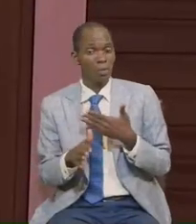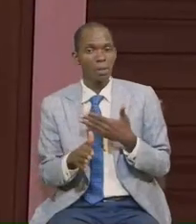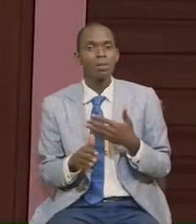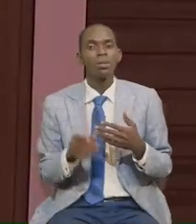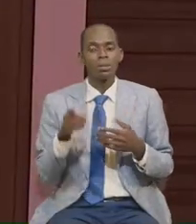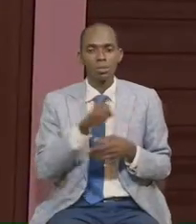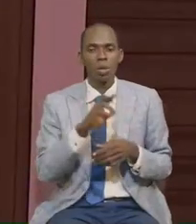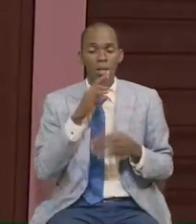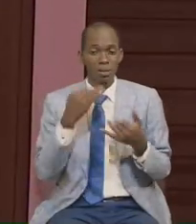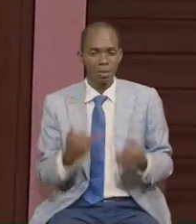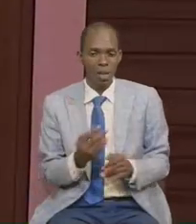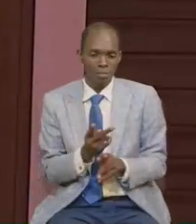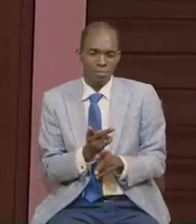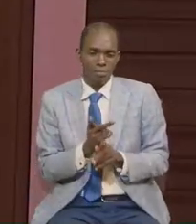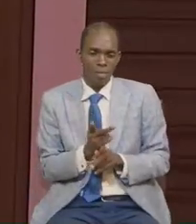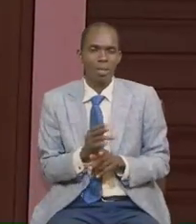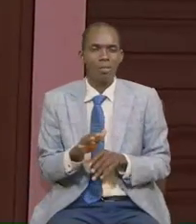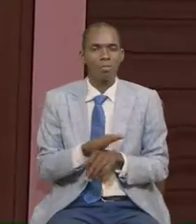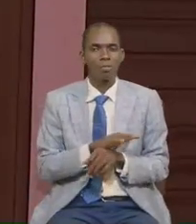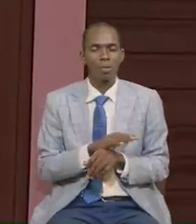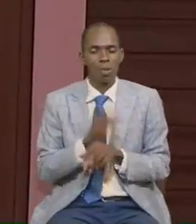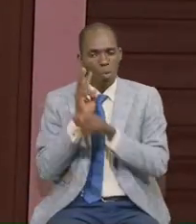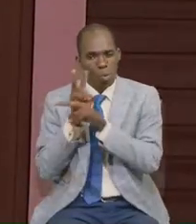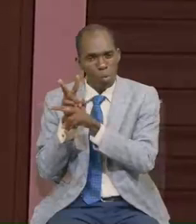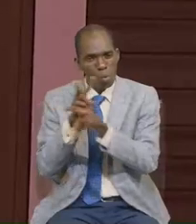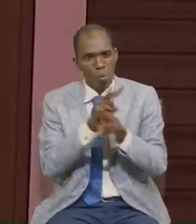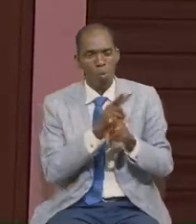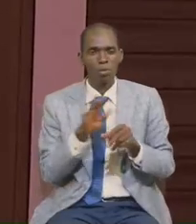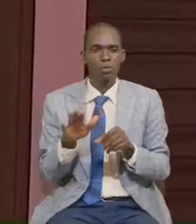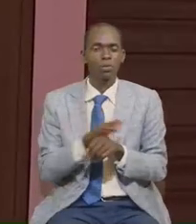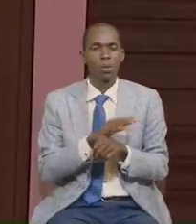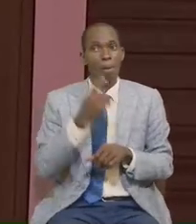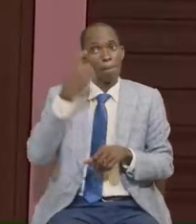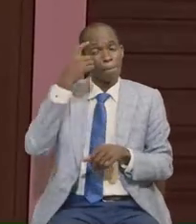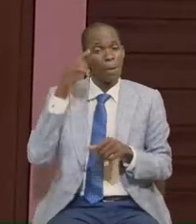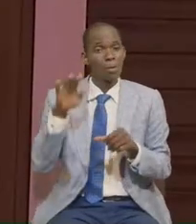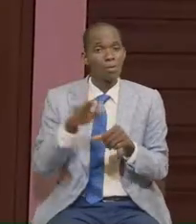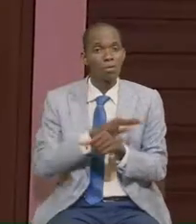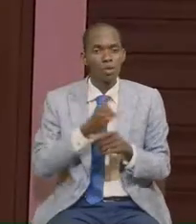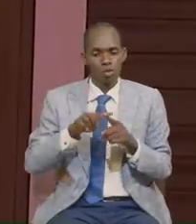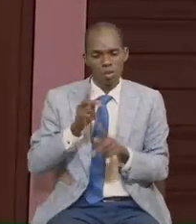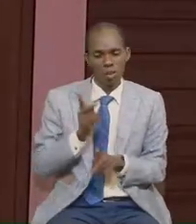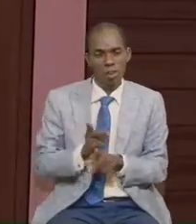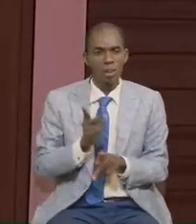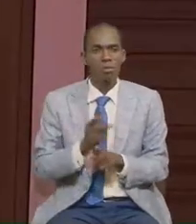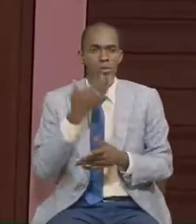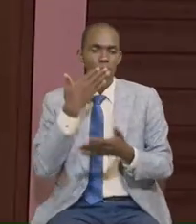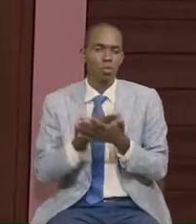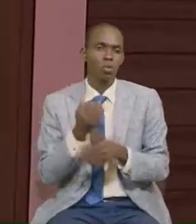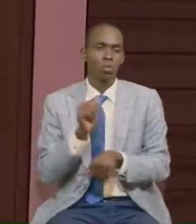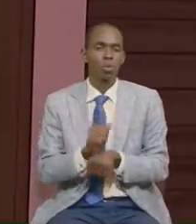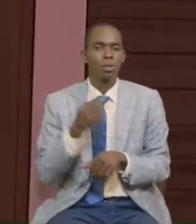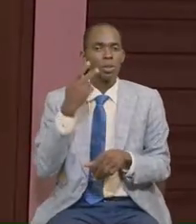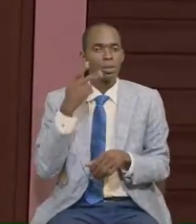s'appliquer. Ils sont diligents, ils sont consciencieux à pratiquer de bonnes œuvres. Verset